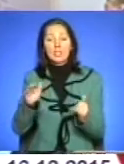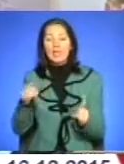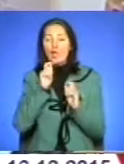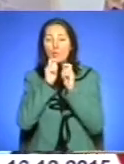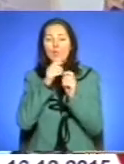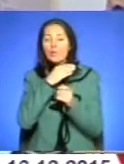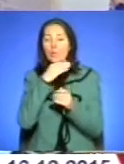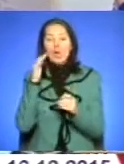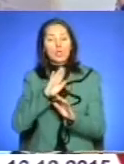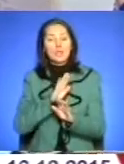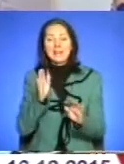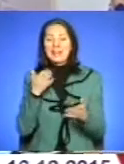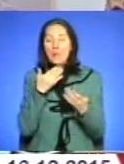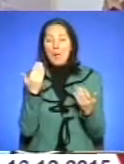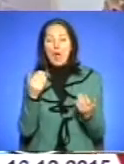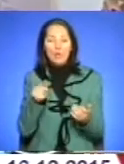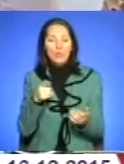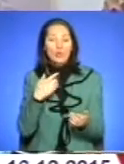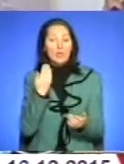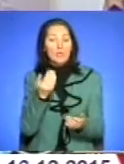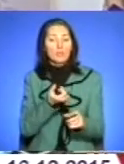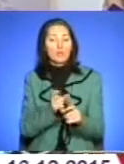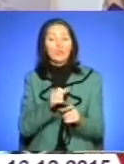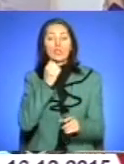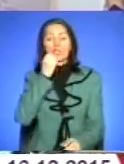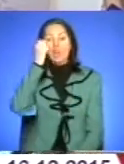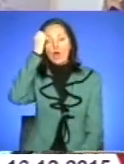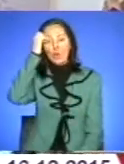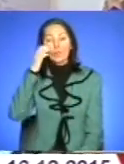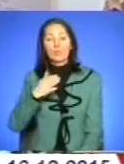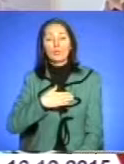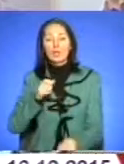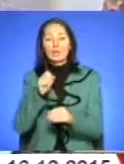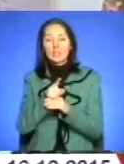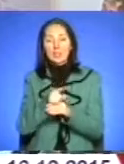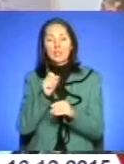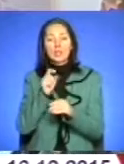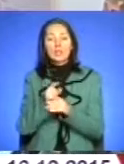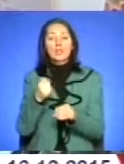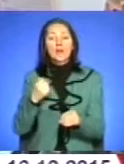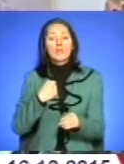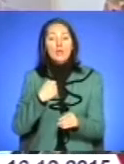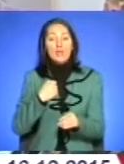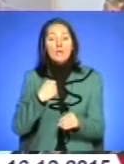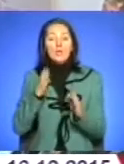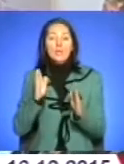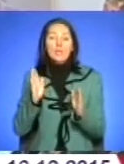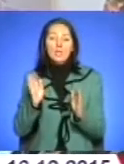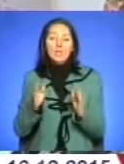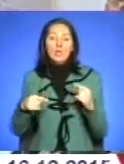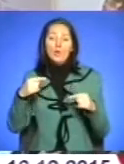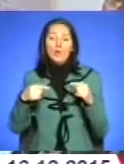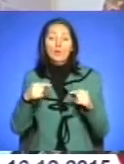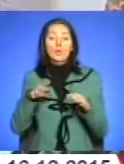забагато. Тому я вам дуже дякую. Моя задача, задача військкоматів, ми, в принципі, тільки координуємо діяльність.